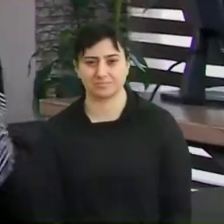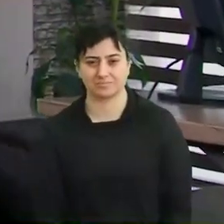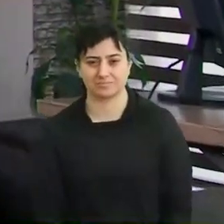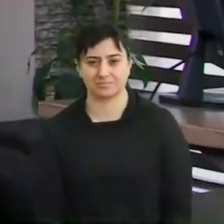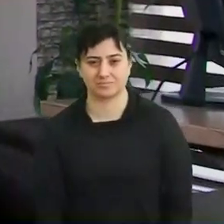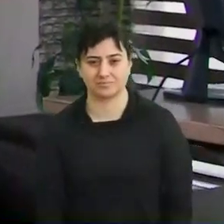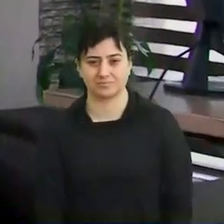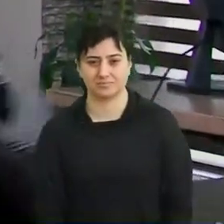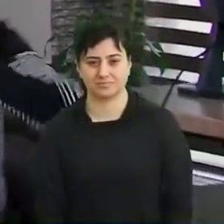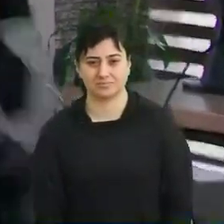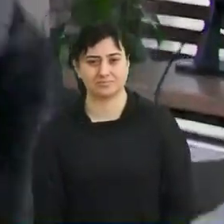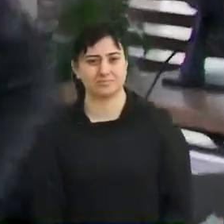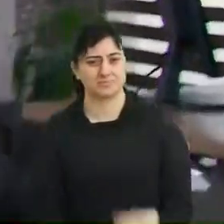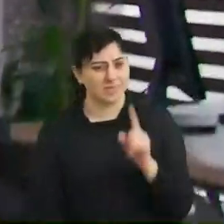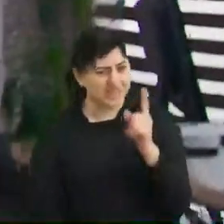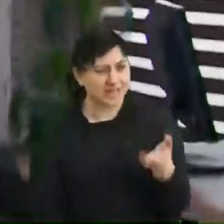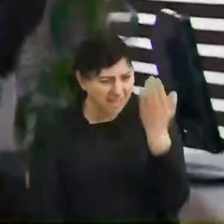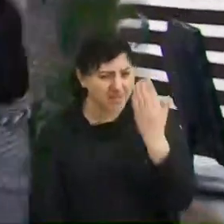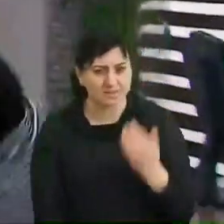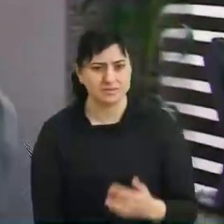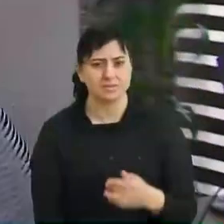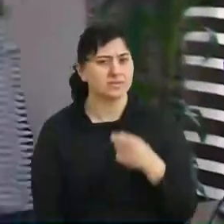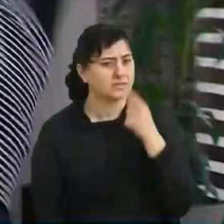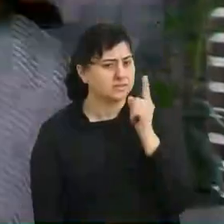canım benim ya. Sen kalk bakayım şöyle.